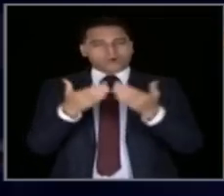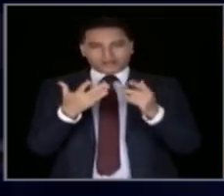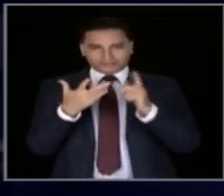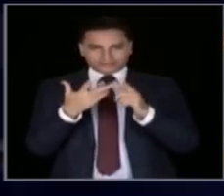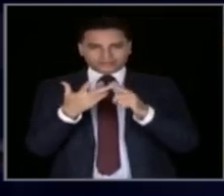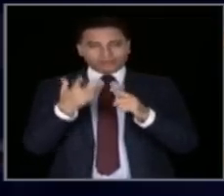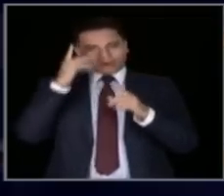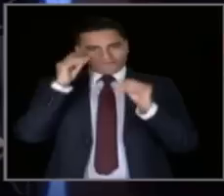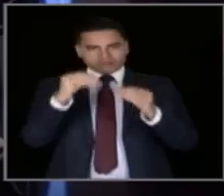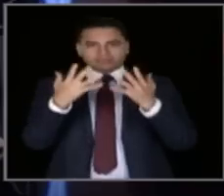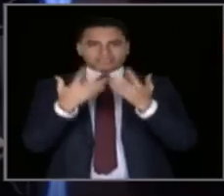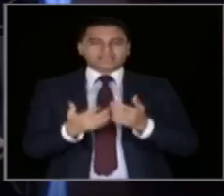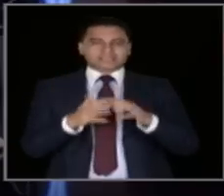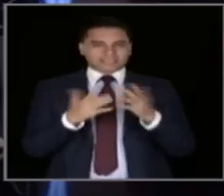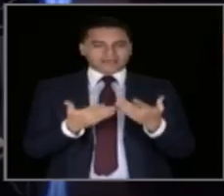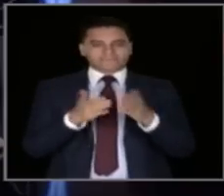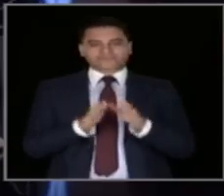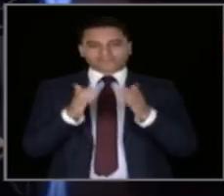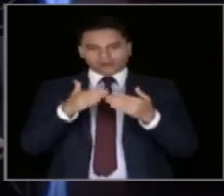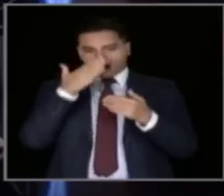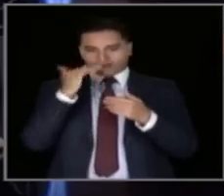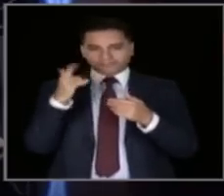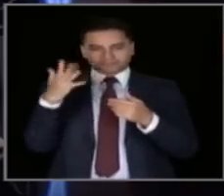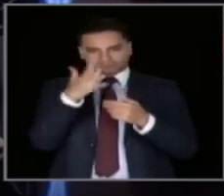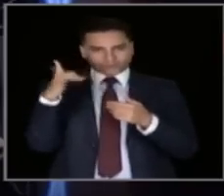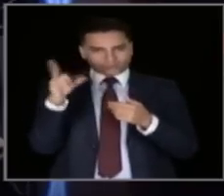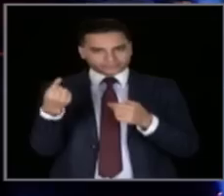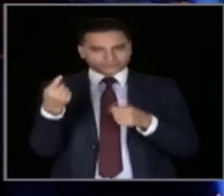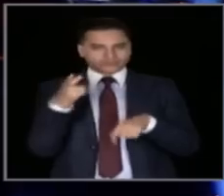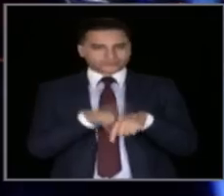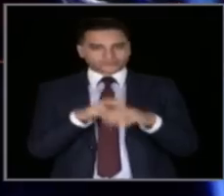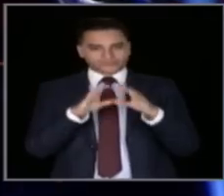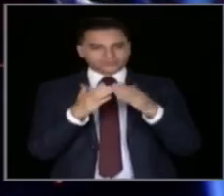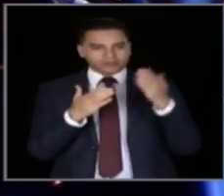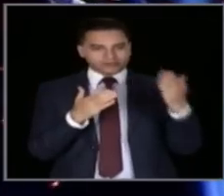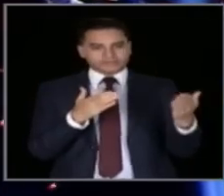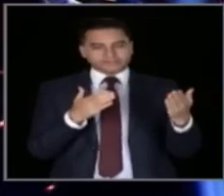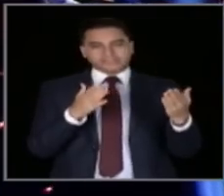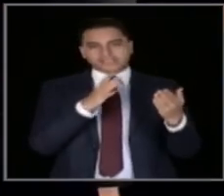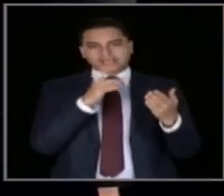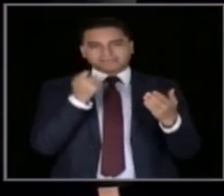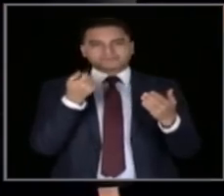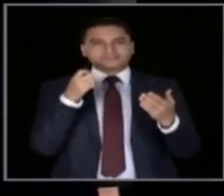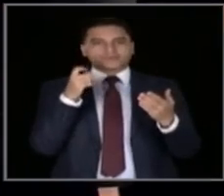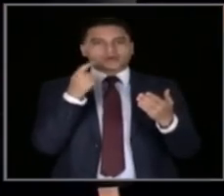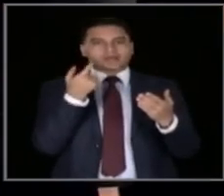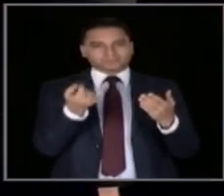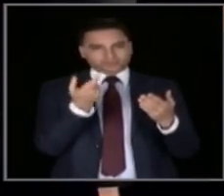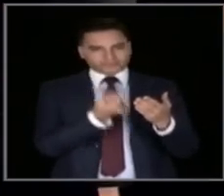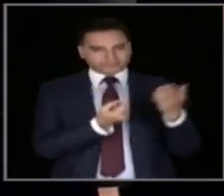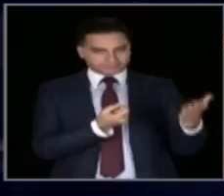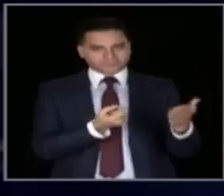الثالثة، وهفكركم بالنتيجة. العراب 115، الهكسوس